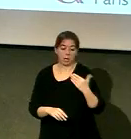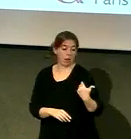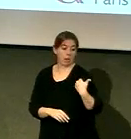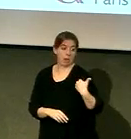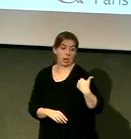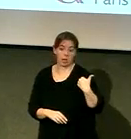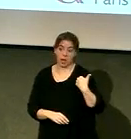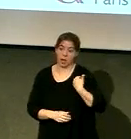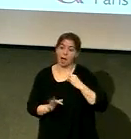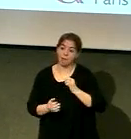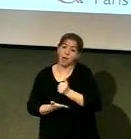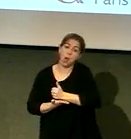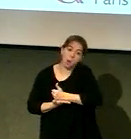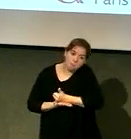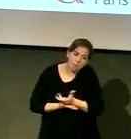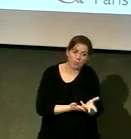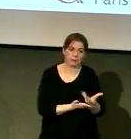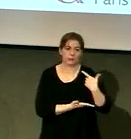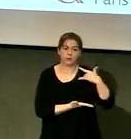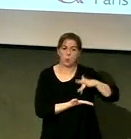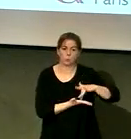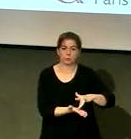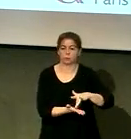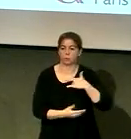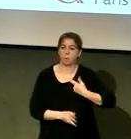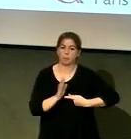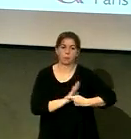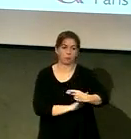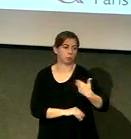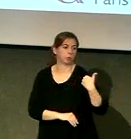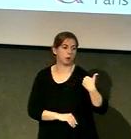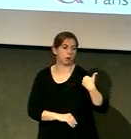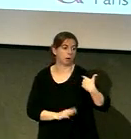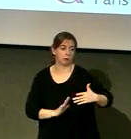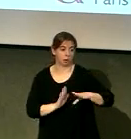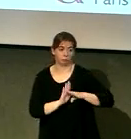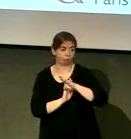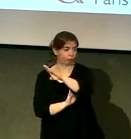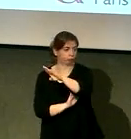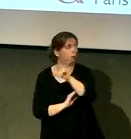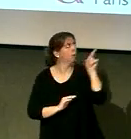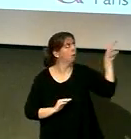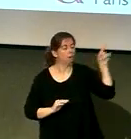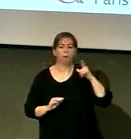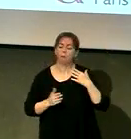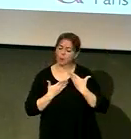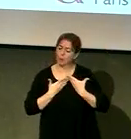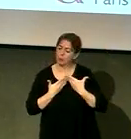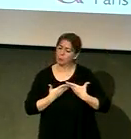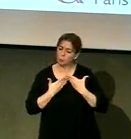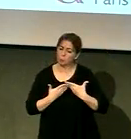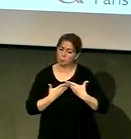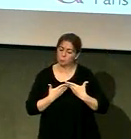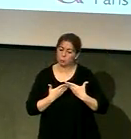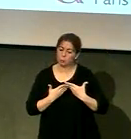ces polyconsommations. Donc, je vous montre ce tableau rapidement, qui était une étude qui a été faite,